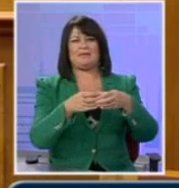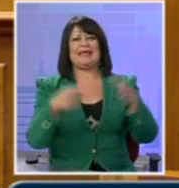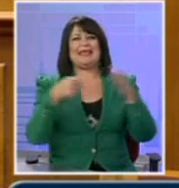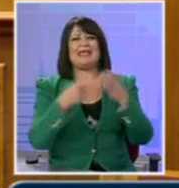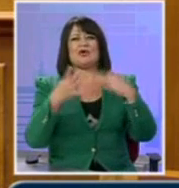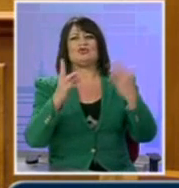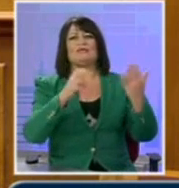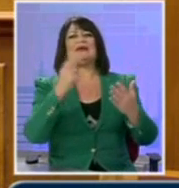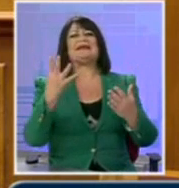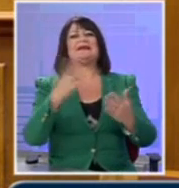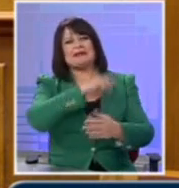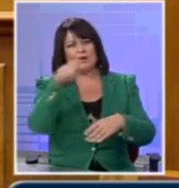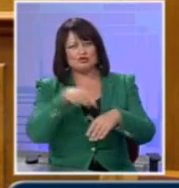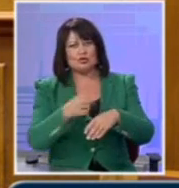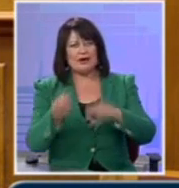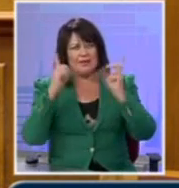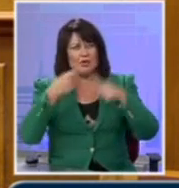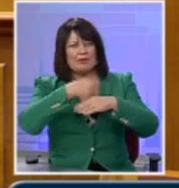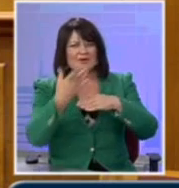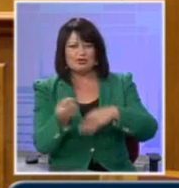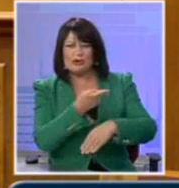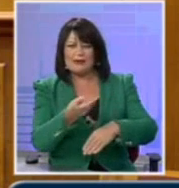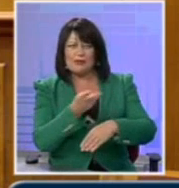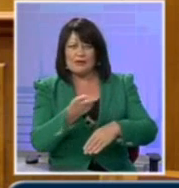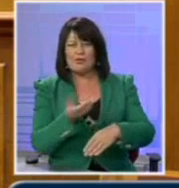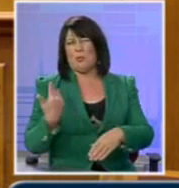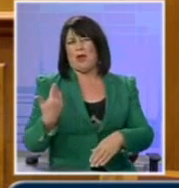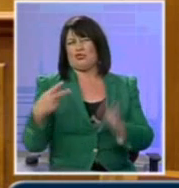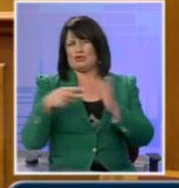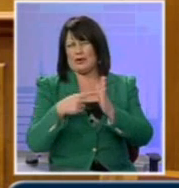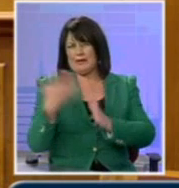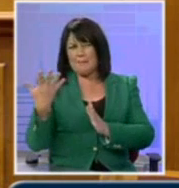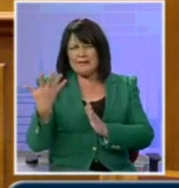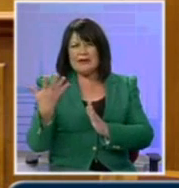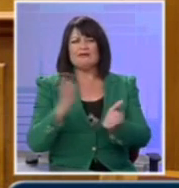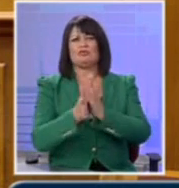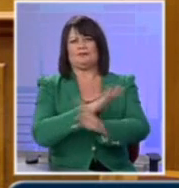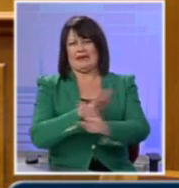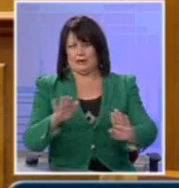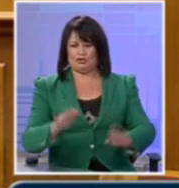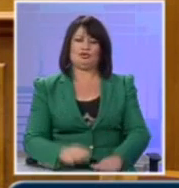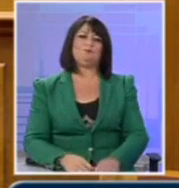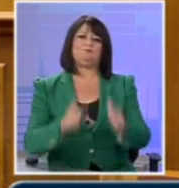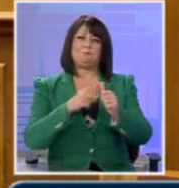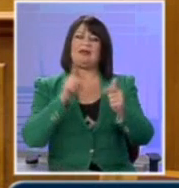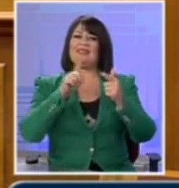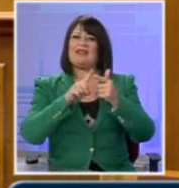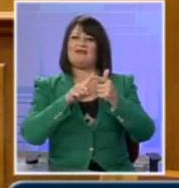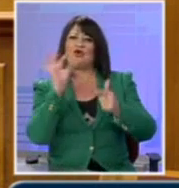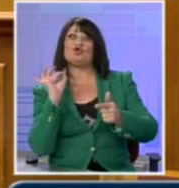1974 έως τις αρχές του 2015. Ο δεύτερος μεγάλος άξονας